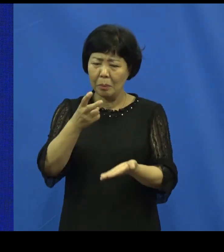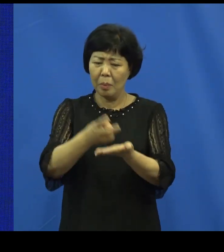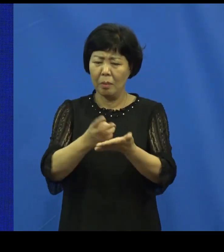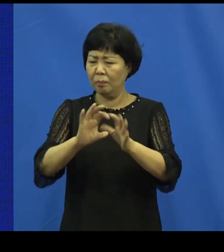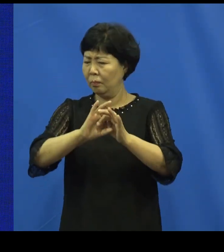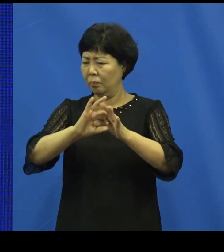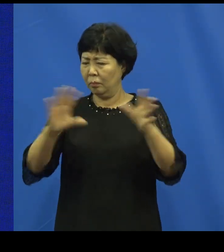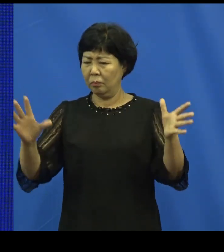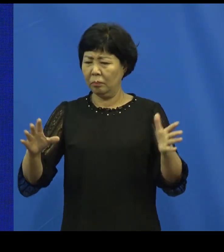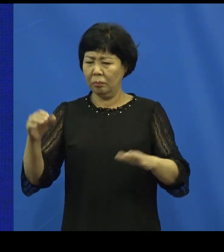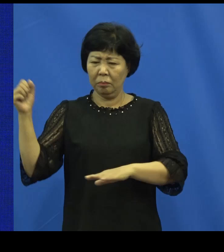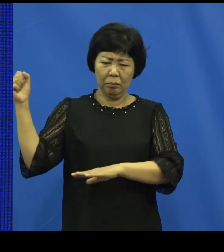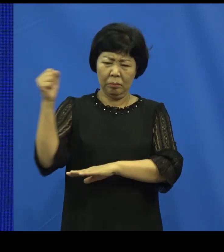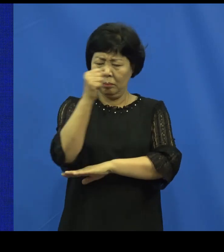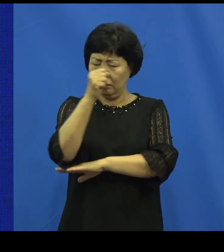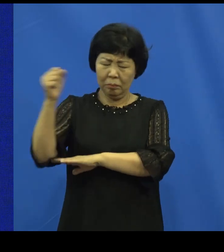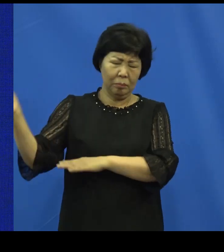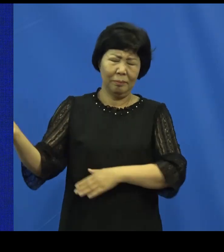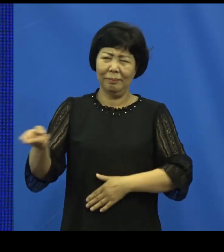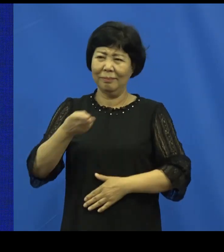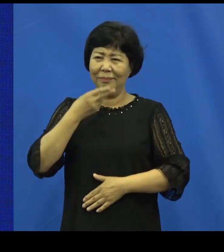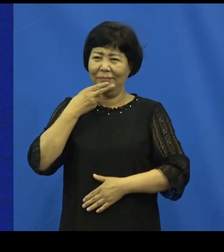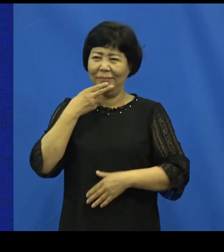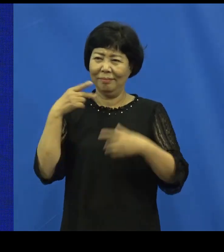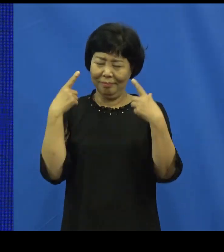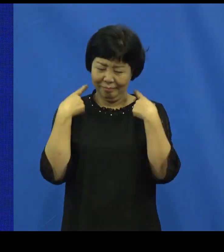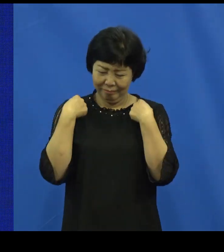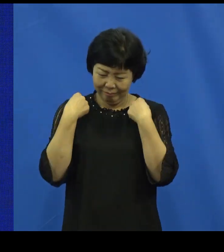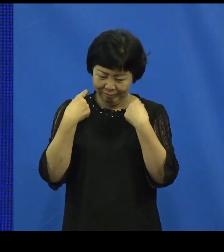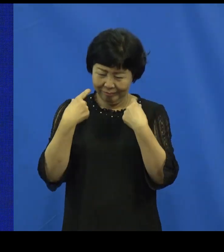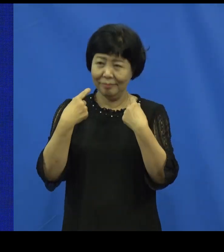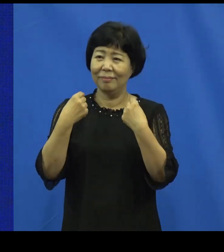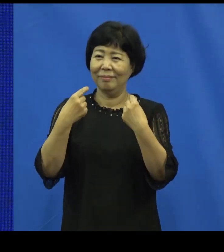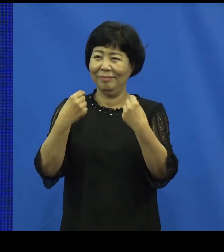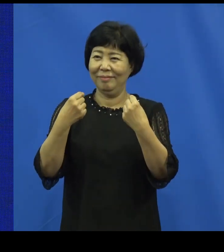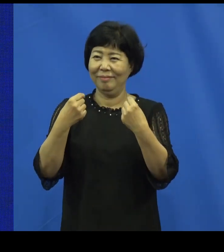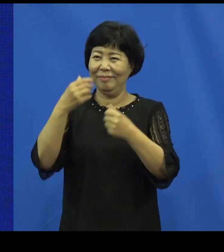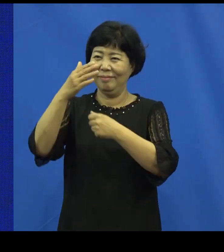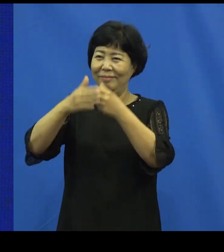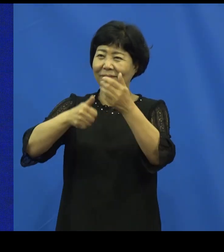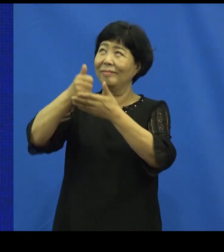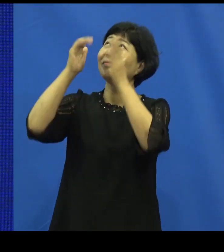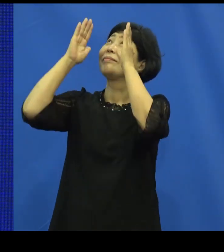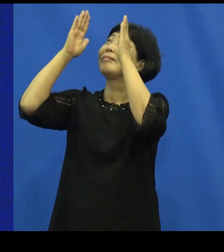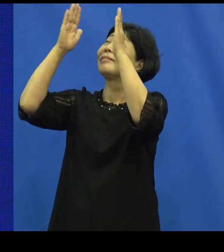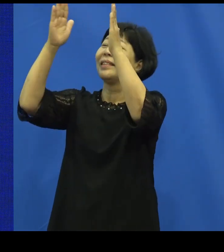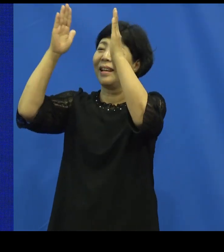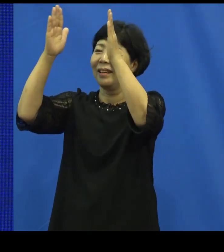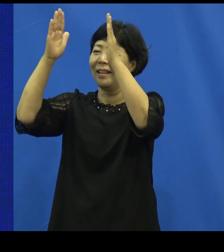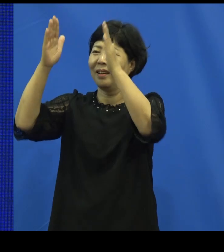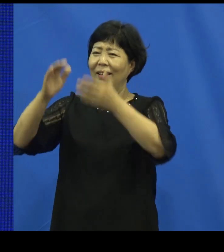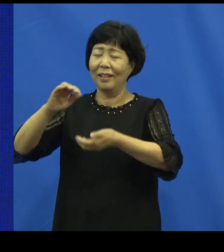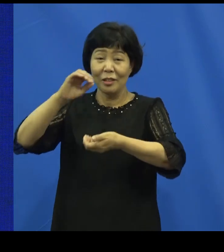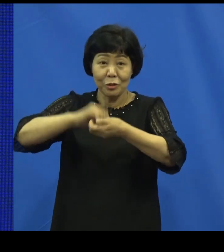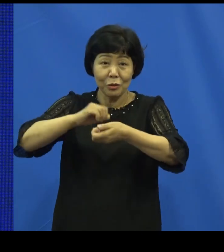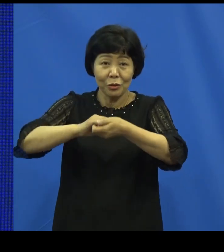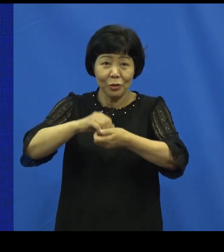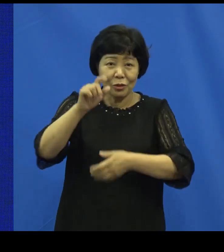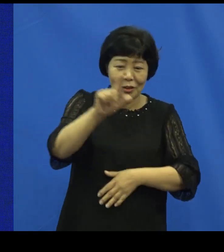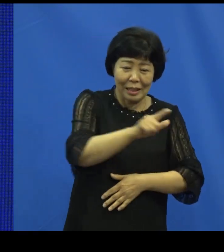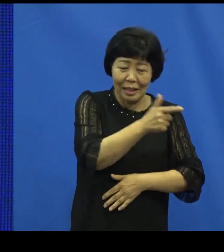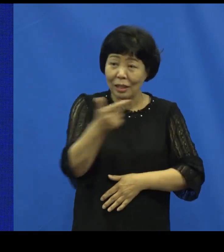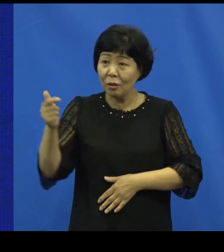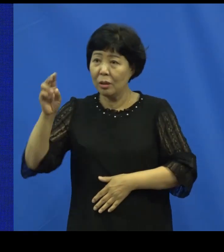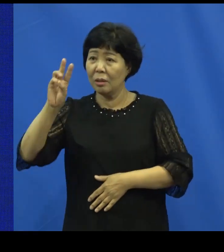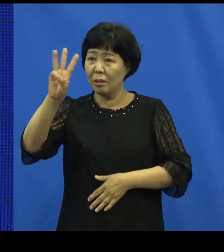했어요? 그가 흔들리지 않았다는 것을 보여주는 것이 여전히 전에 하던 대로